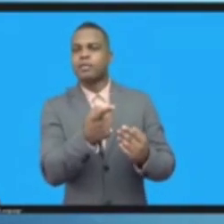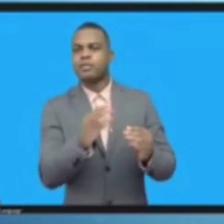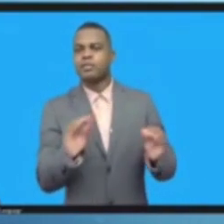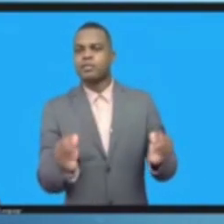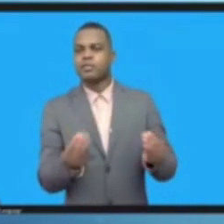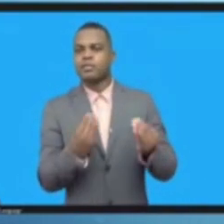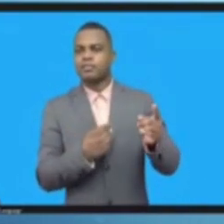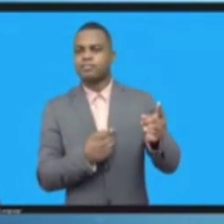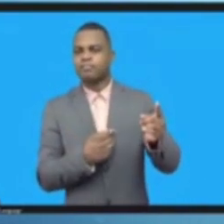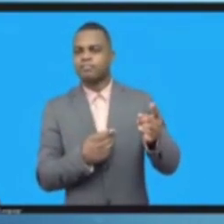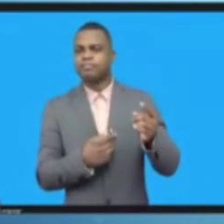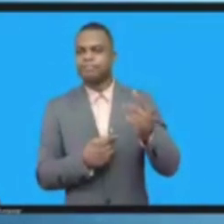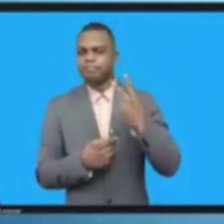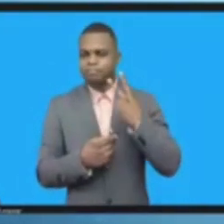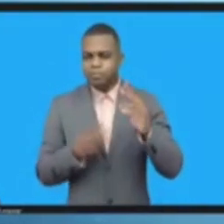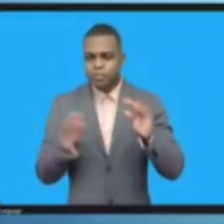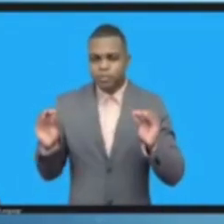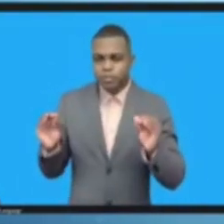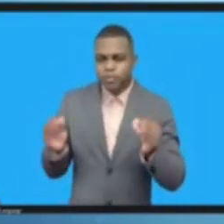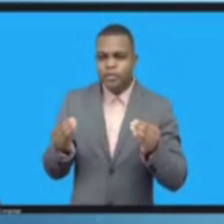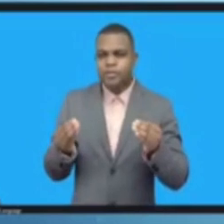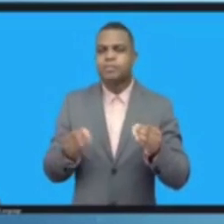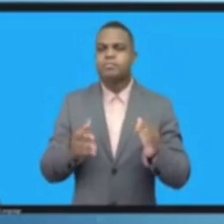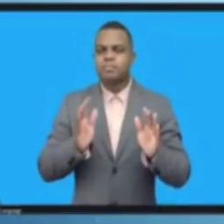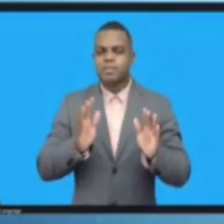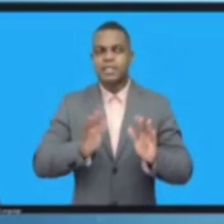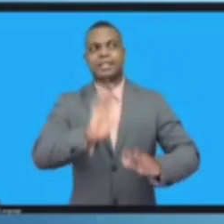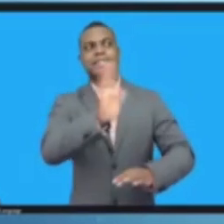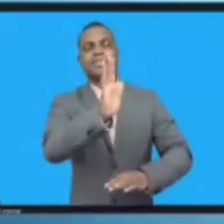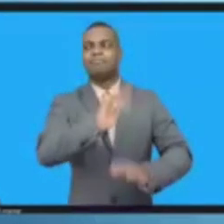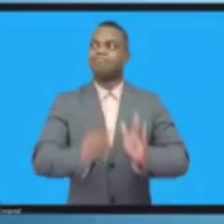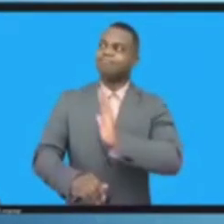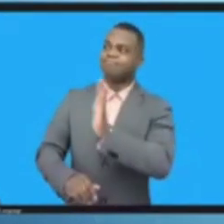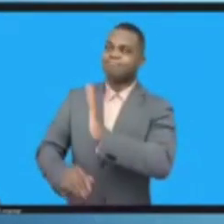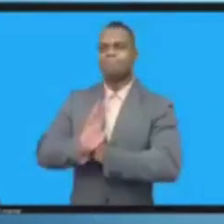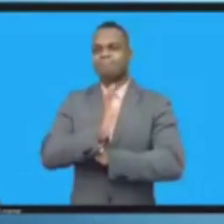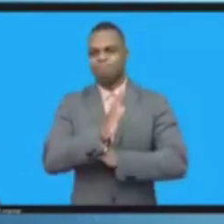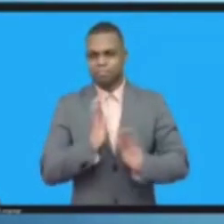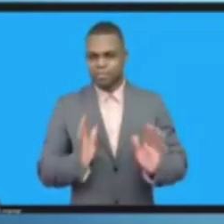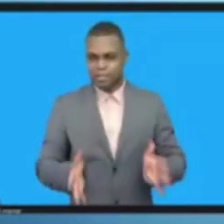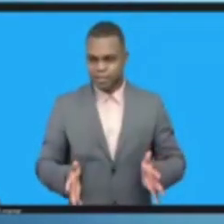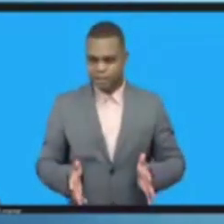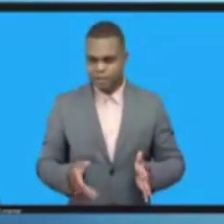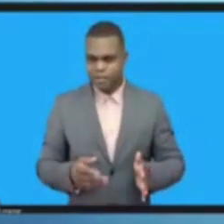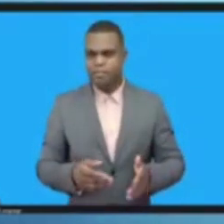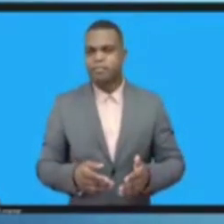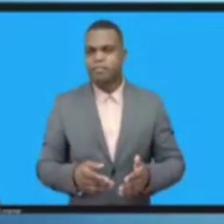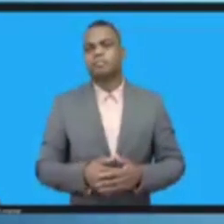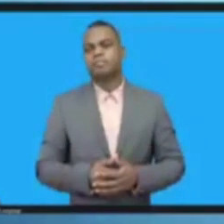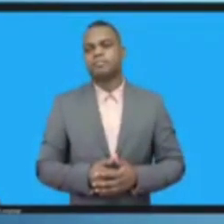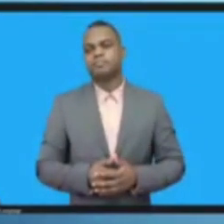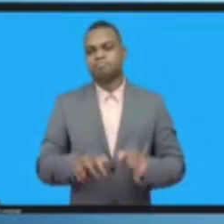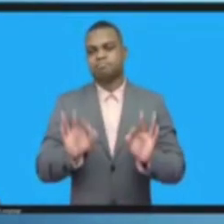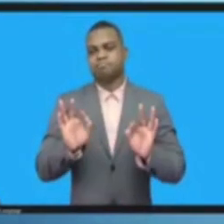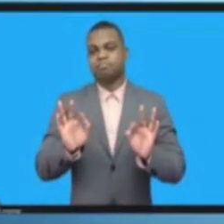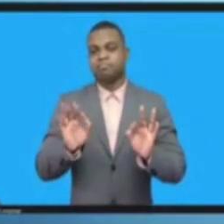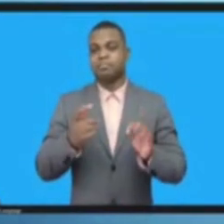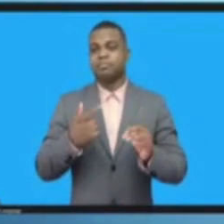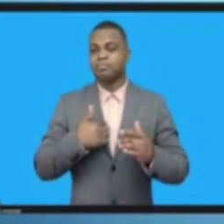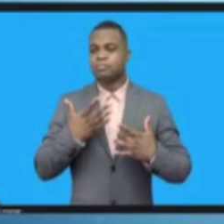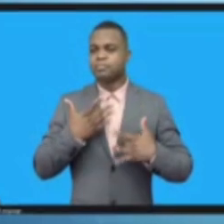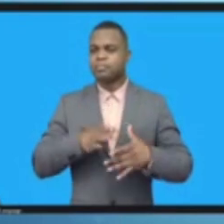secrétariat dirigé par Anya Nyengo et le personnel qui comprend beaucoup de jeunes et différents groupes à travers le monde